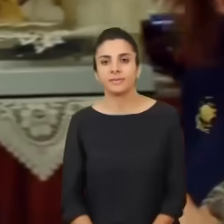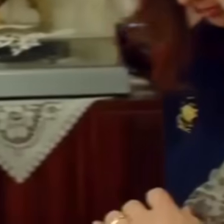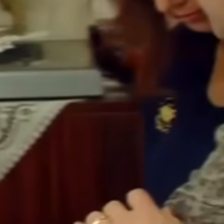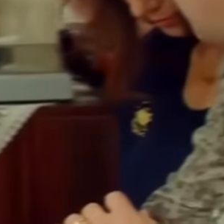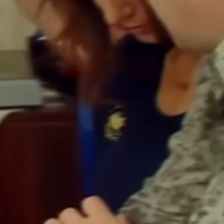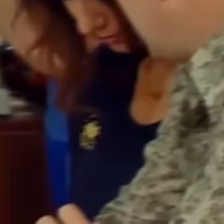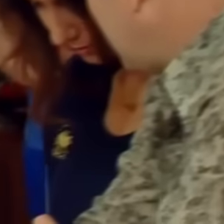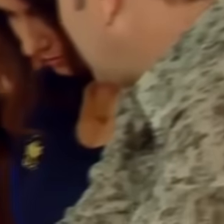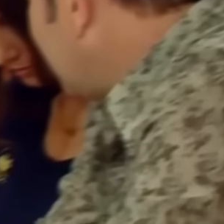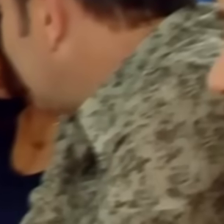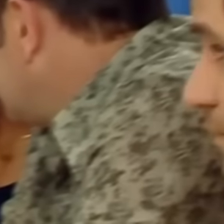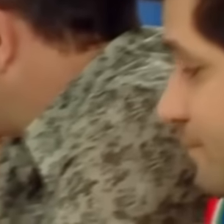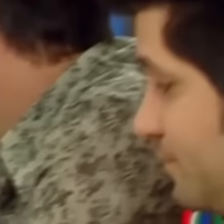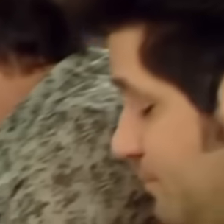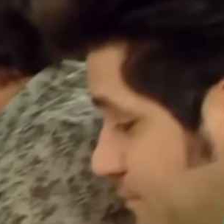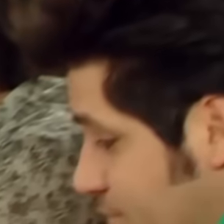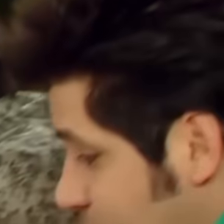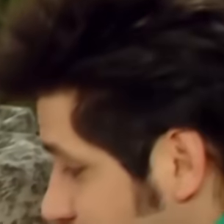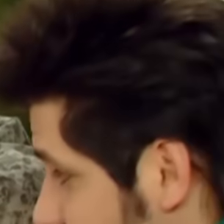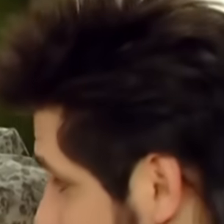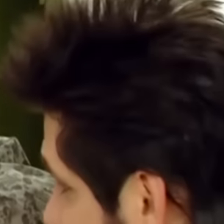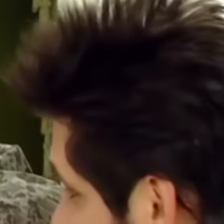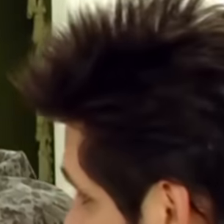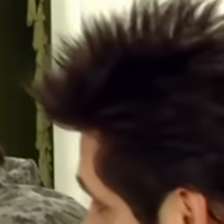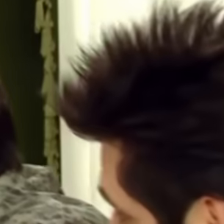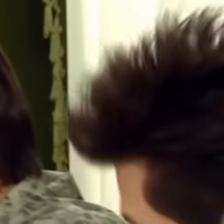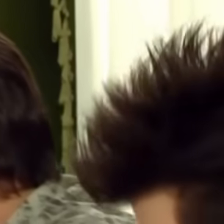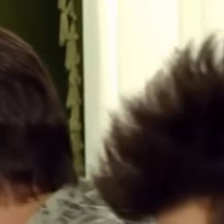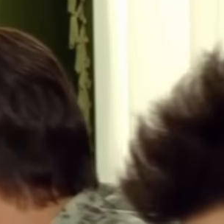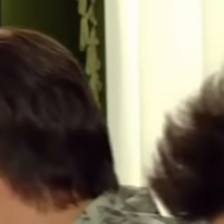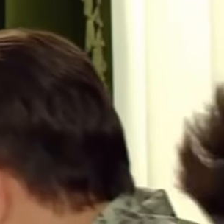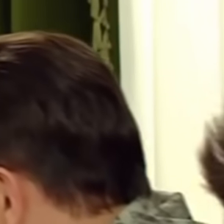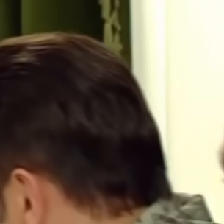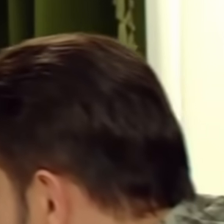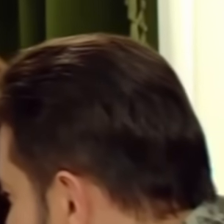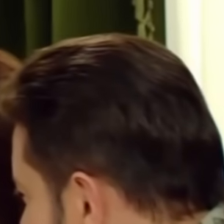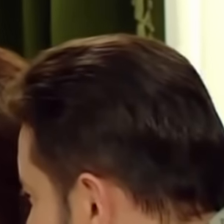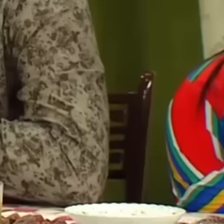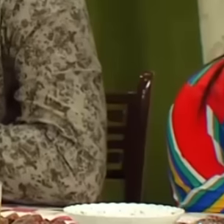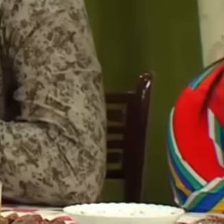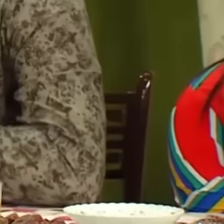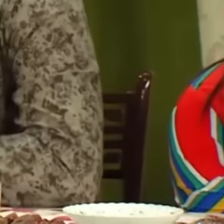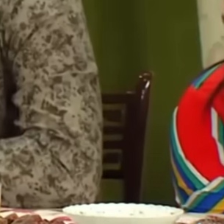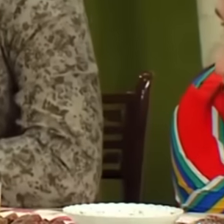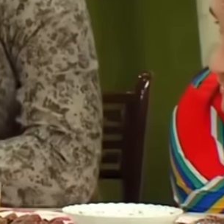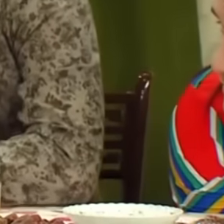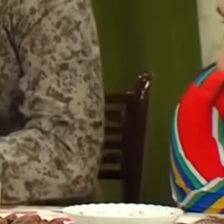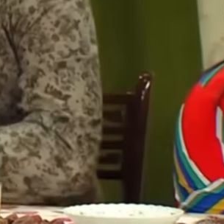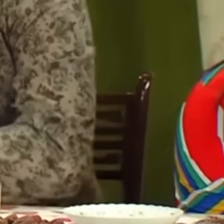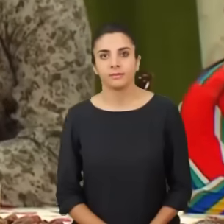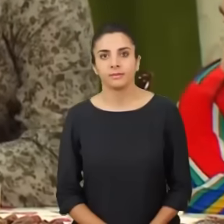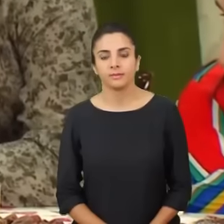Akşam vakti. Masada ezanın okunması bekleniyor. Çağatay pencerenin önünde. Yemekler daha gelmemiş. Rukiye